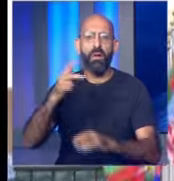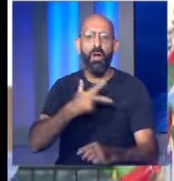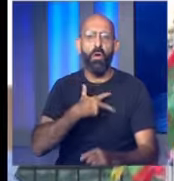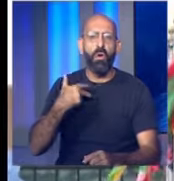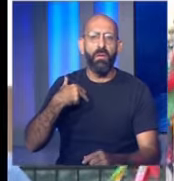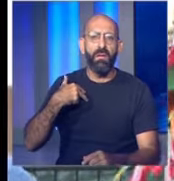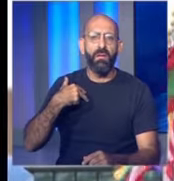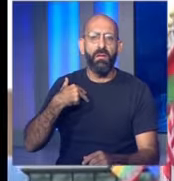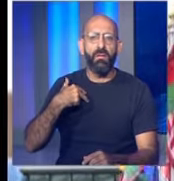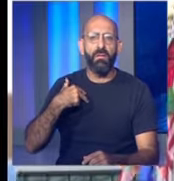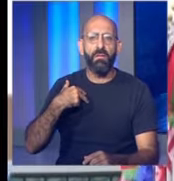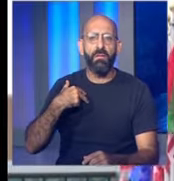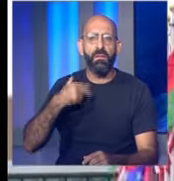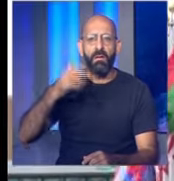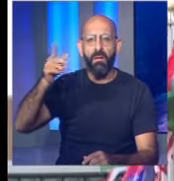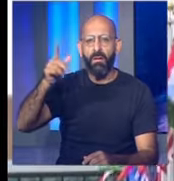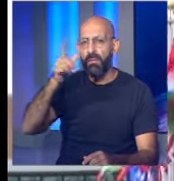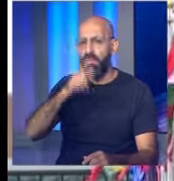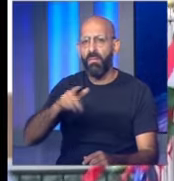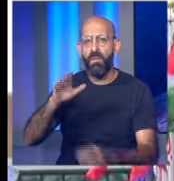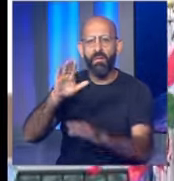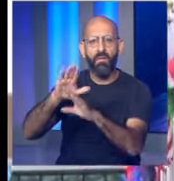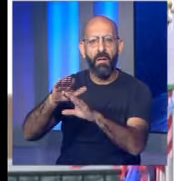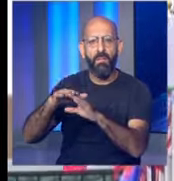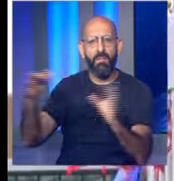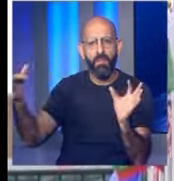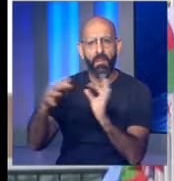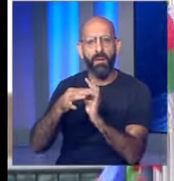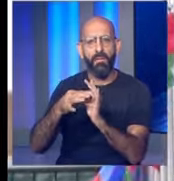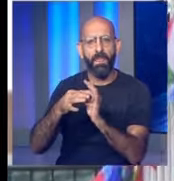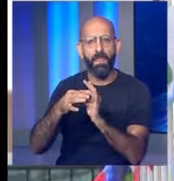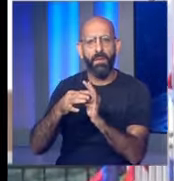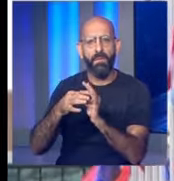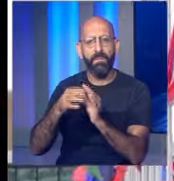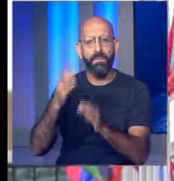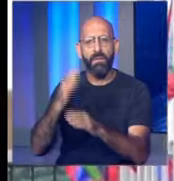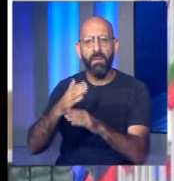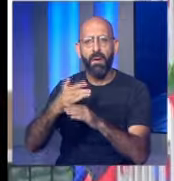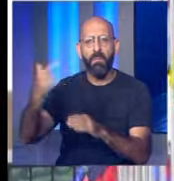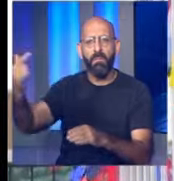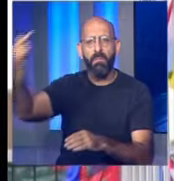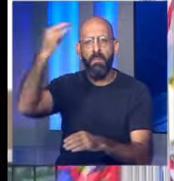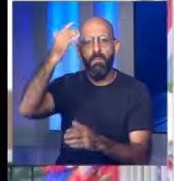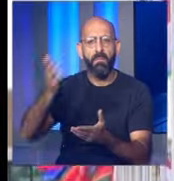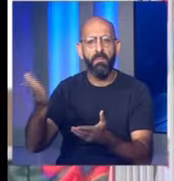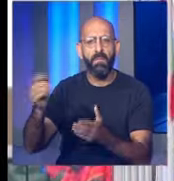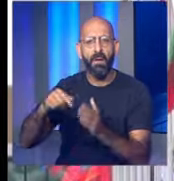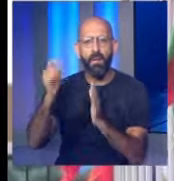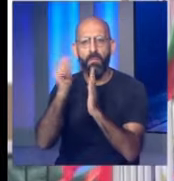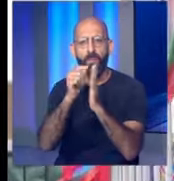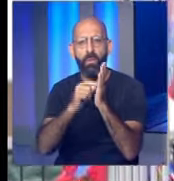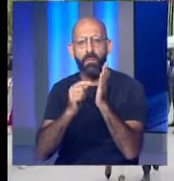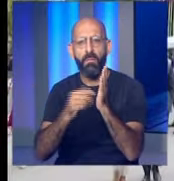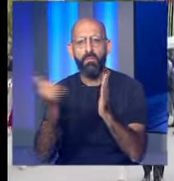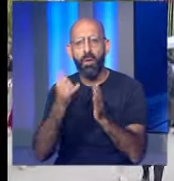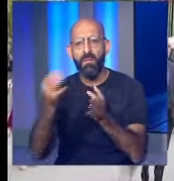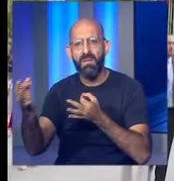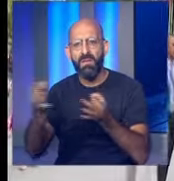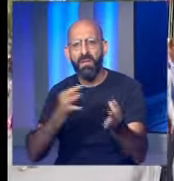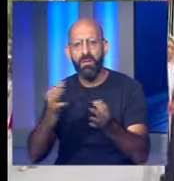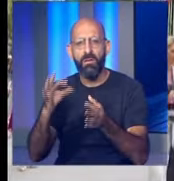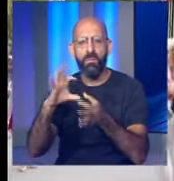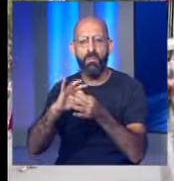فيه أن رئيس مجلس الوزراء محمد شياع السوداني وجه وزارة الخارجية بالتواصل مع الفريق الأمريكي في شأن